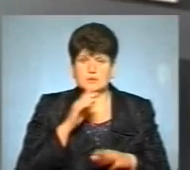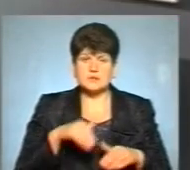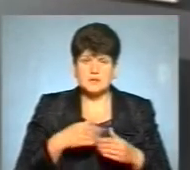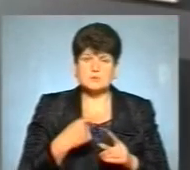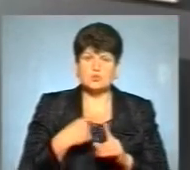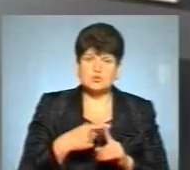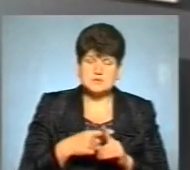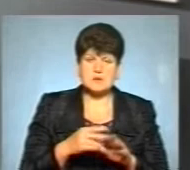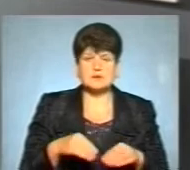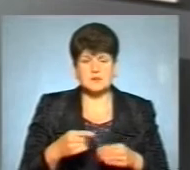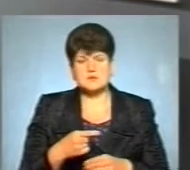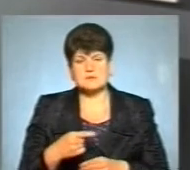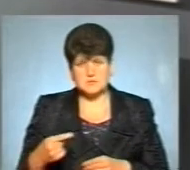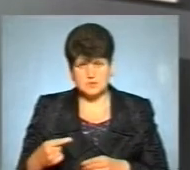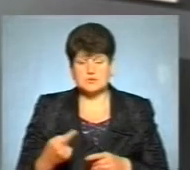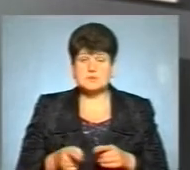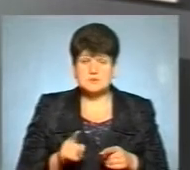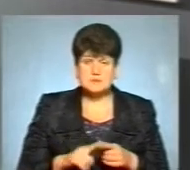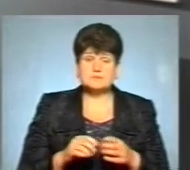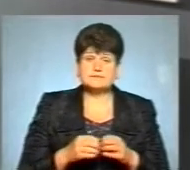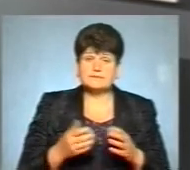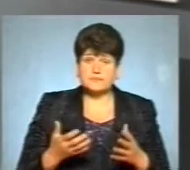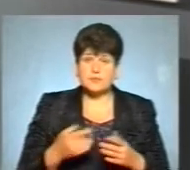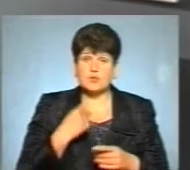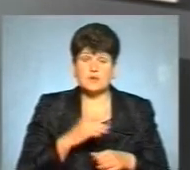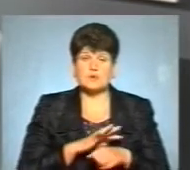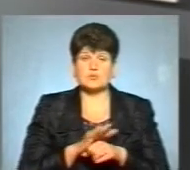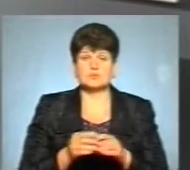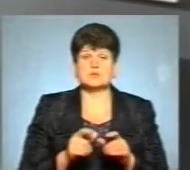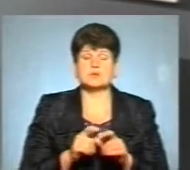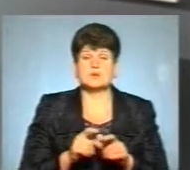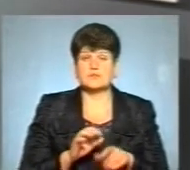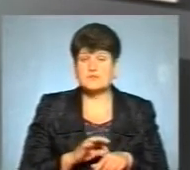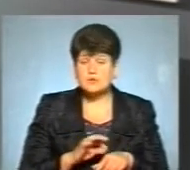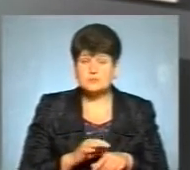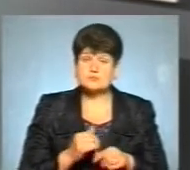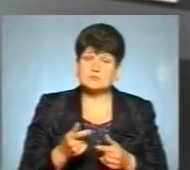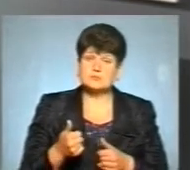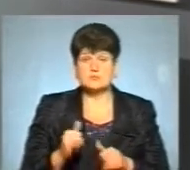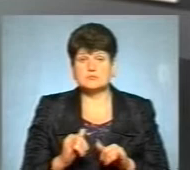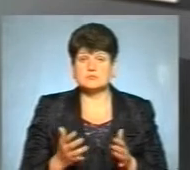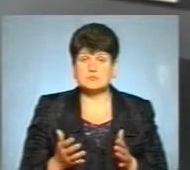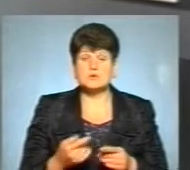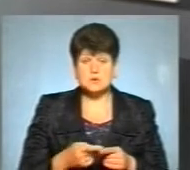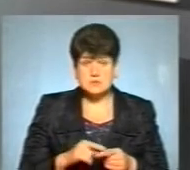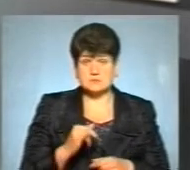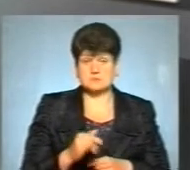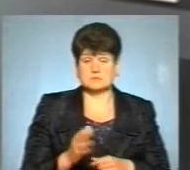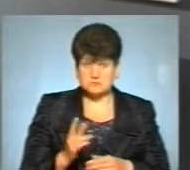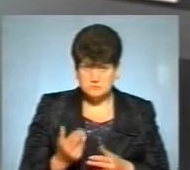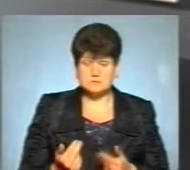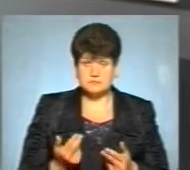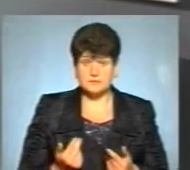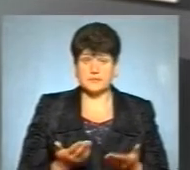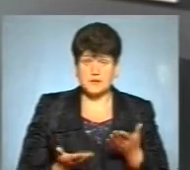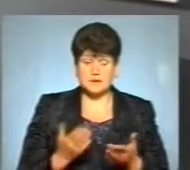але дасть певні мінуси. Це виклики. Ми говорили за коронавірус, так? Чи це позитивно, чи негативно? Так, це негативно. Однозначно.